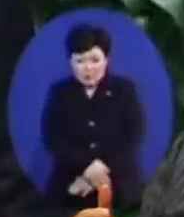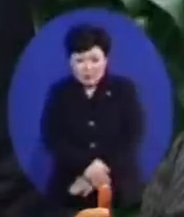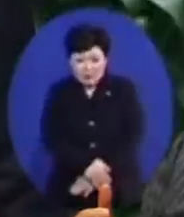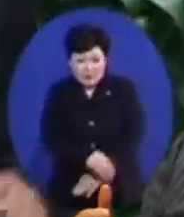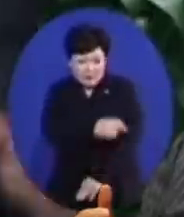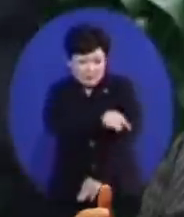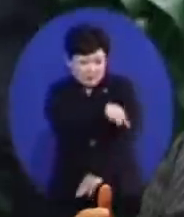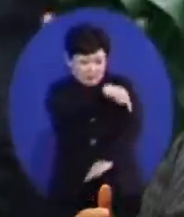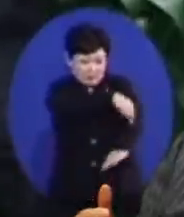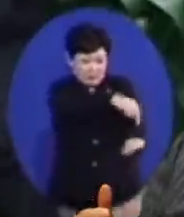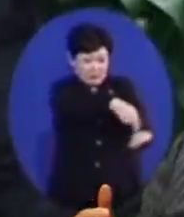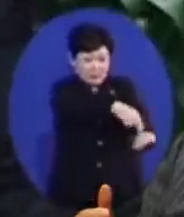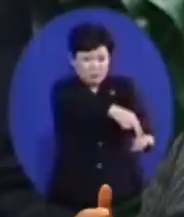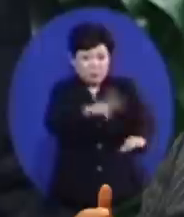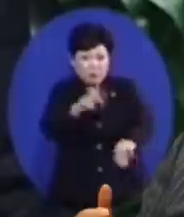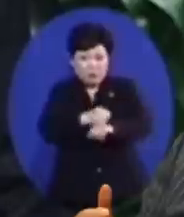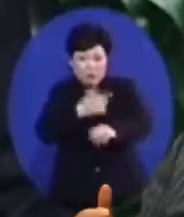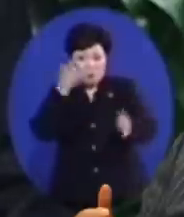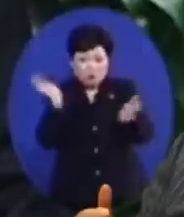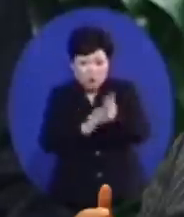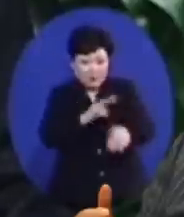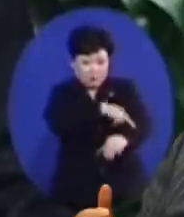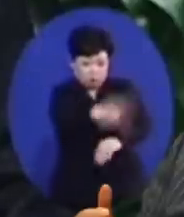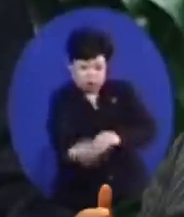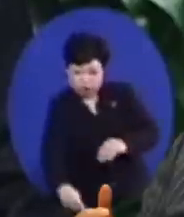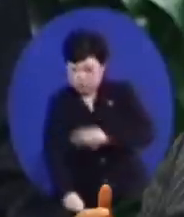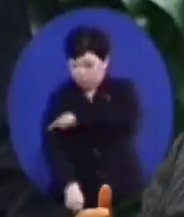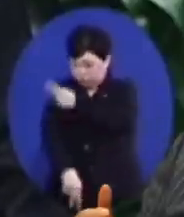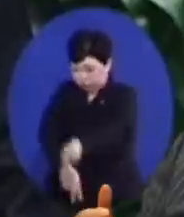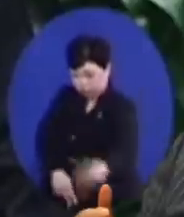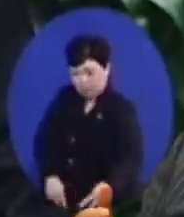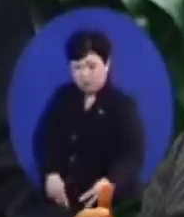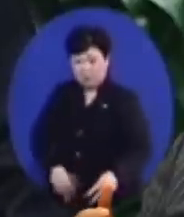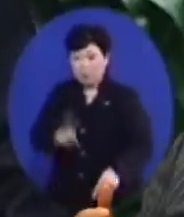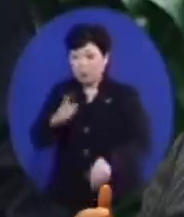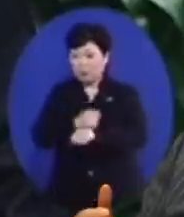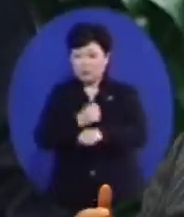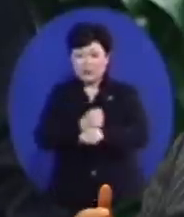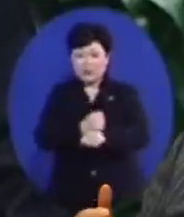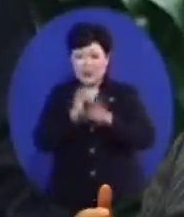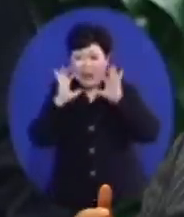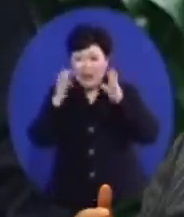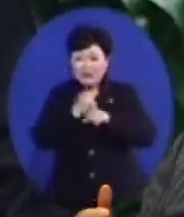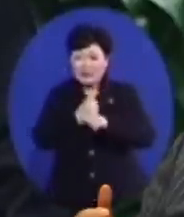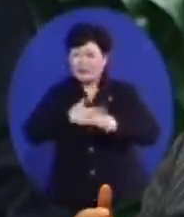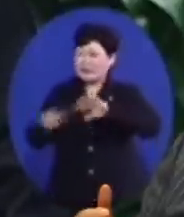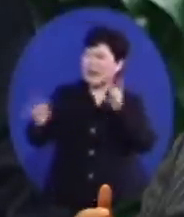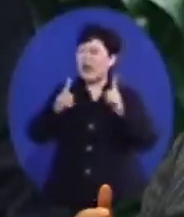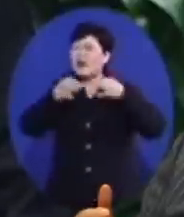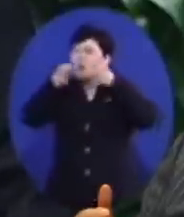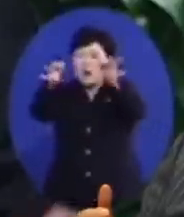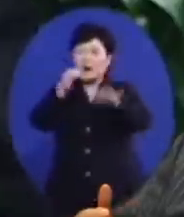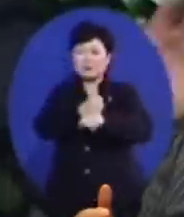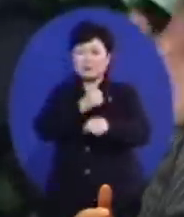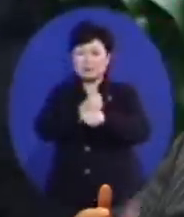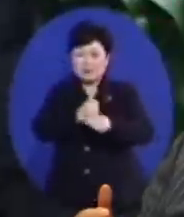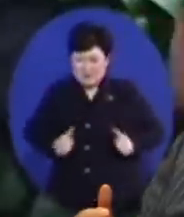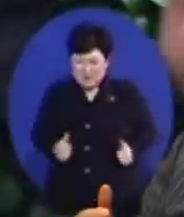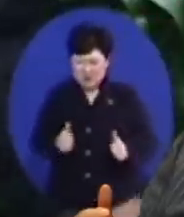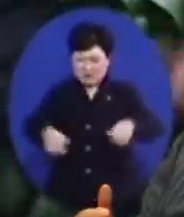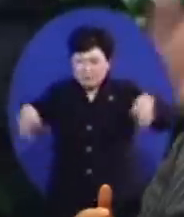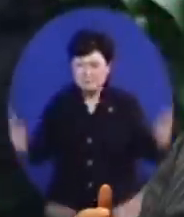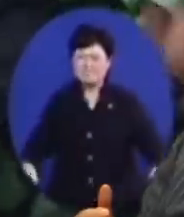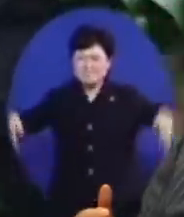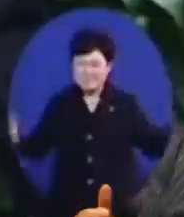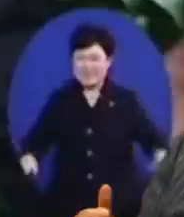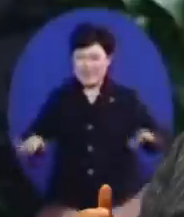있던 새끼들이 그냥 돌멩이처럼 떨어지는 것입니다. 떨어지면서 날살이라고 고함을 치면서 열심히